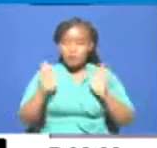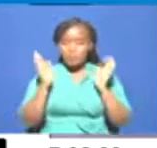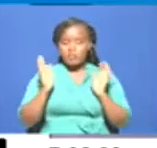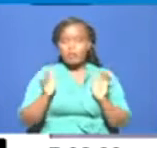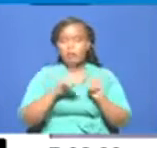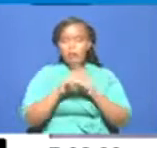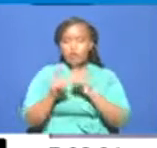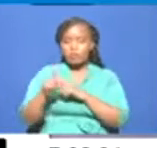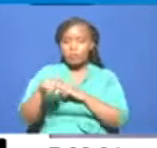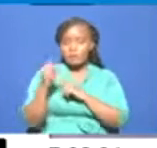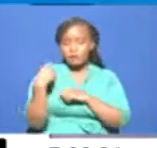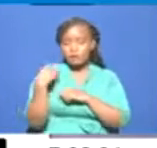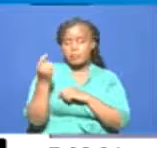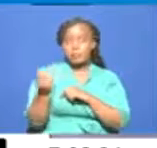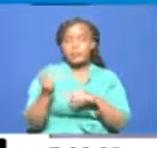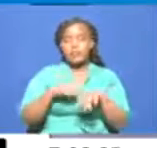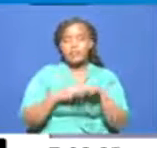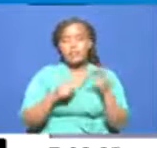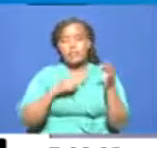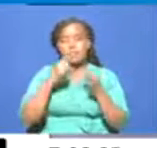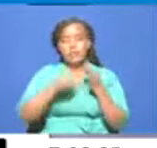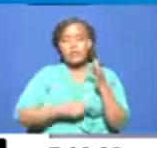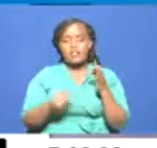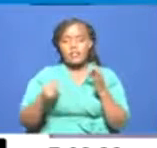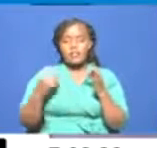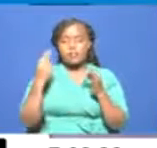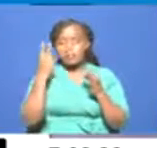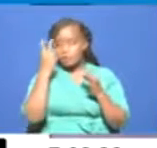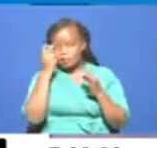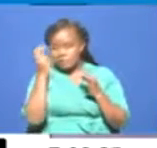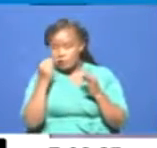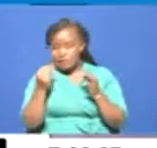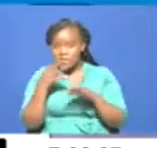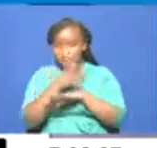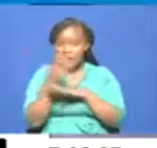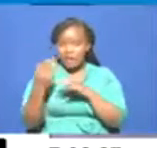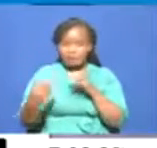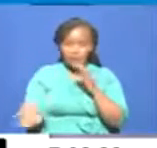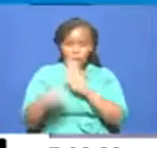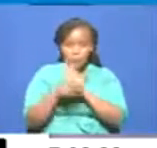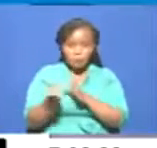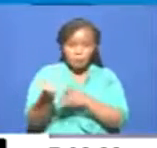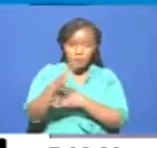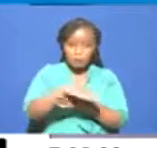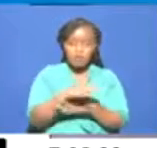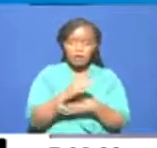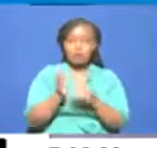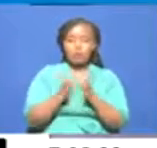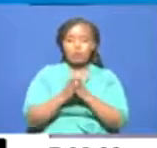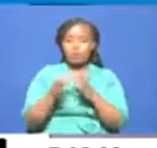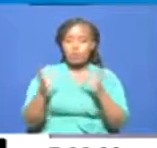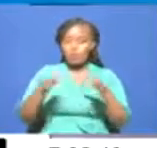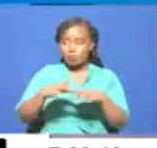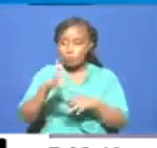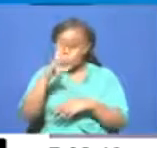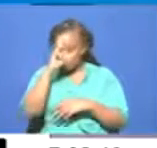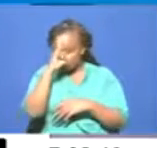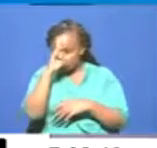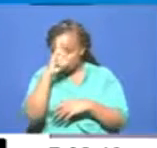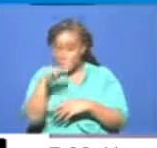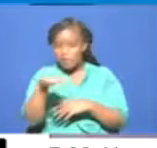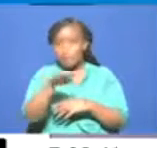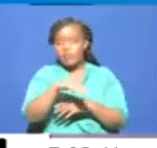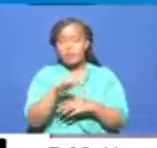huku magaidi watatu waliokamatwa juma lililopita baada ya kutoroka gerezani wakizuiliwa katika kitengo cha maafisa wa polisi wa kukabiliana